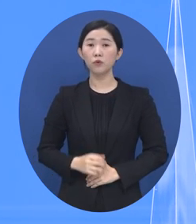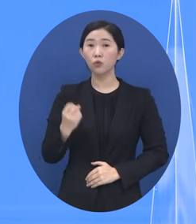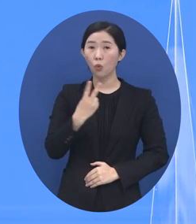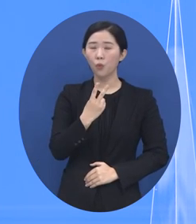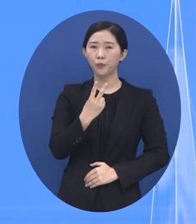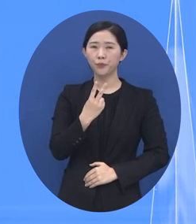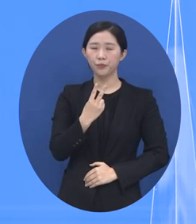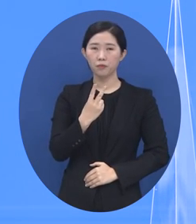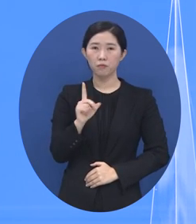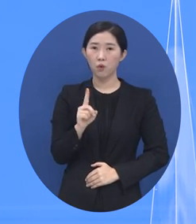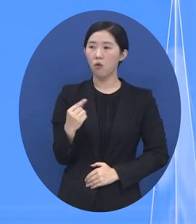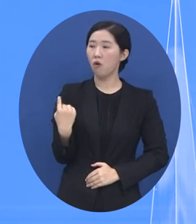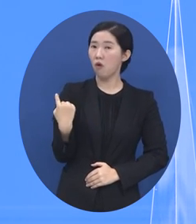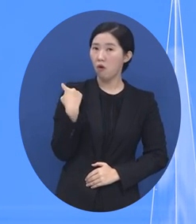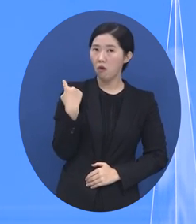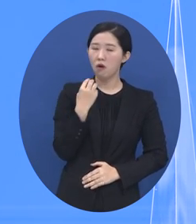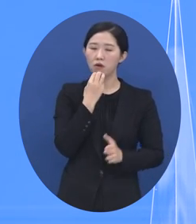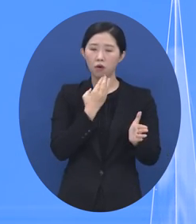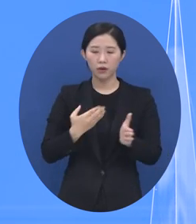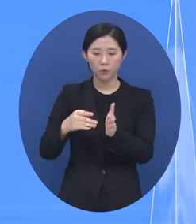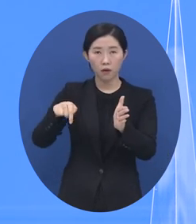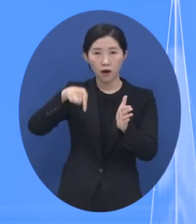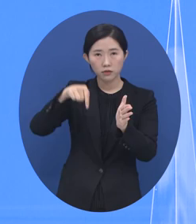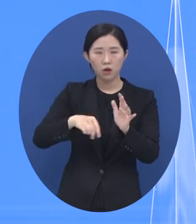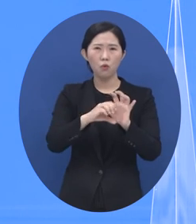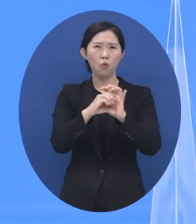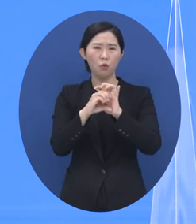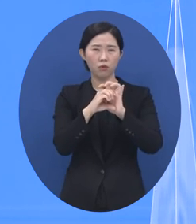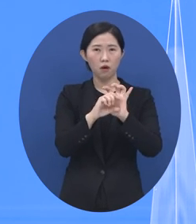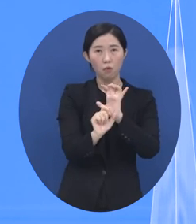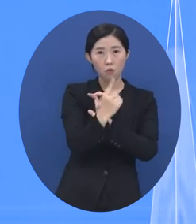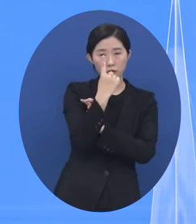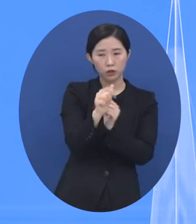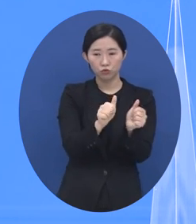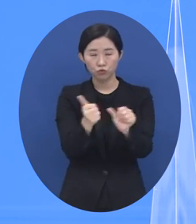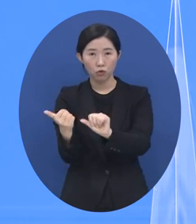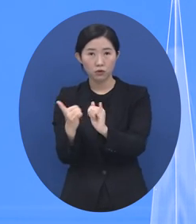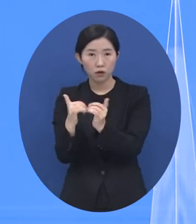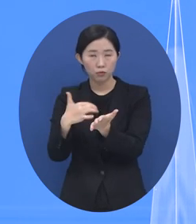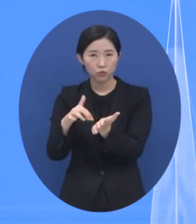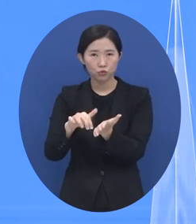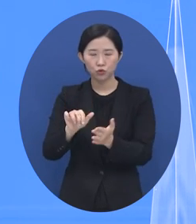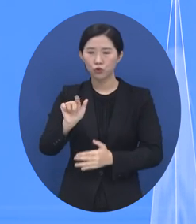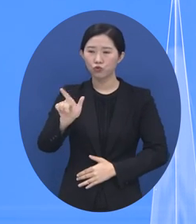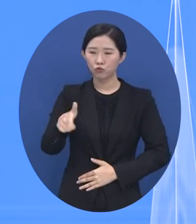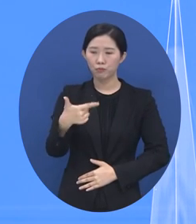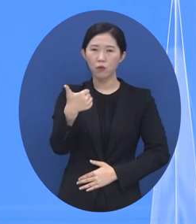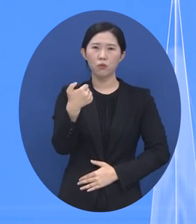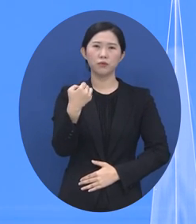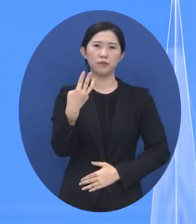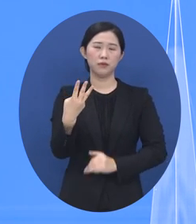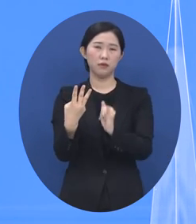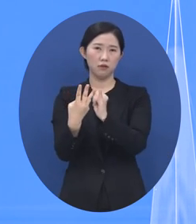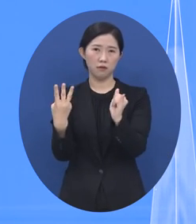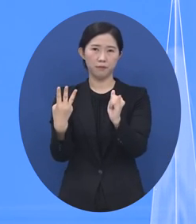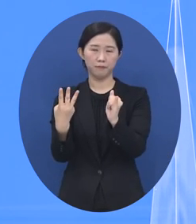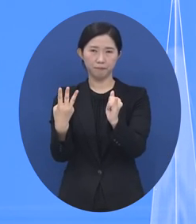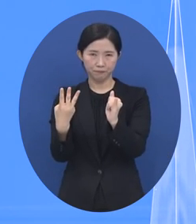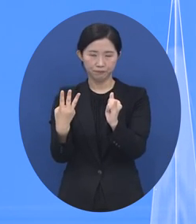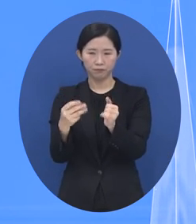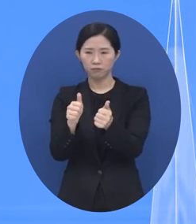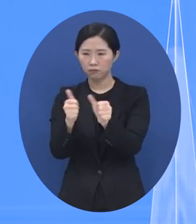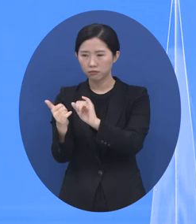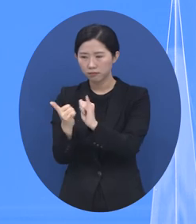덧붙여 어제까지 경기도에서 코로나19 감염으로 총 654명이 생명을 잃었습니다. 삼가 고인의